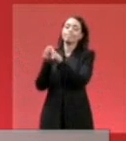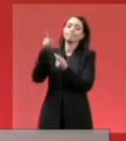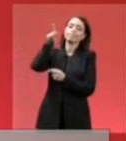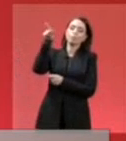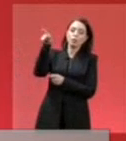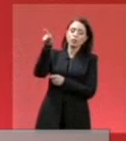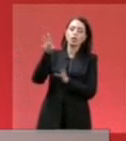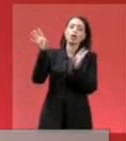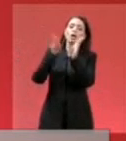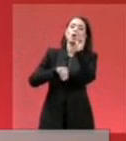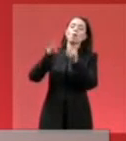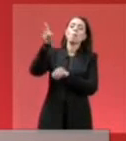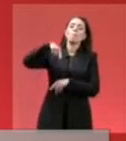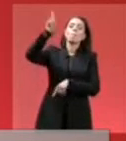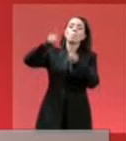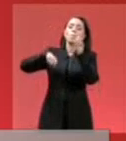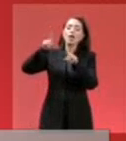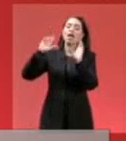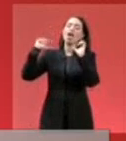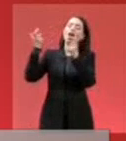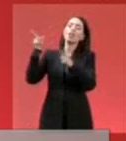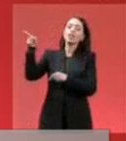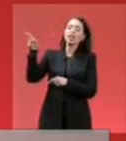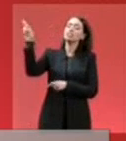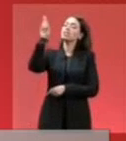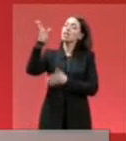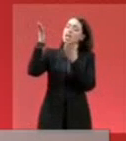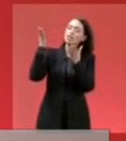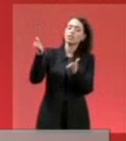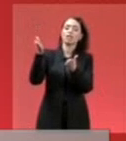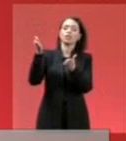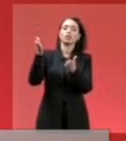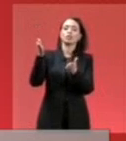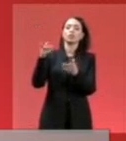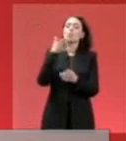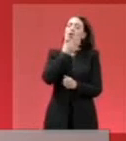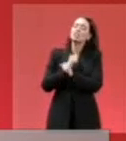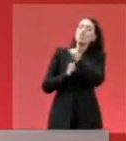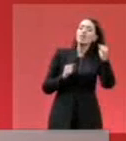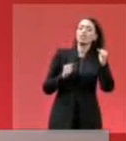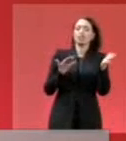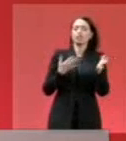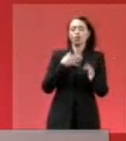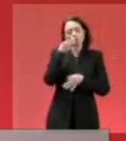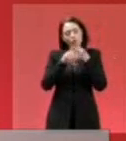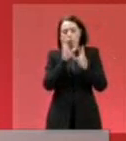τους μυσαλόδοξους εθνικιστές, τους ρατσιστές, τους φασίστες πολλές φορές, δεν το